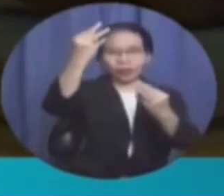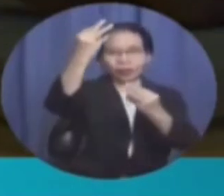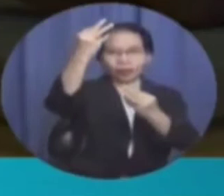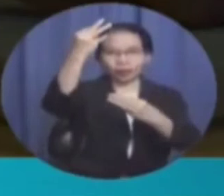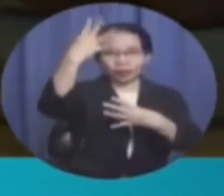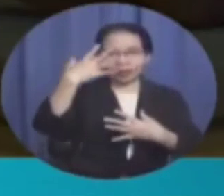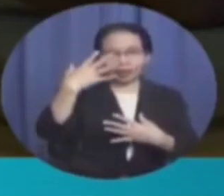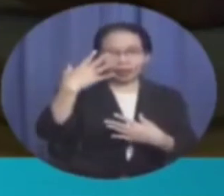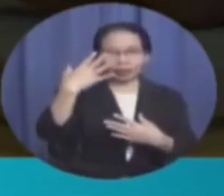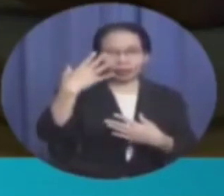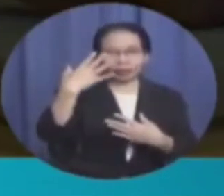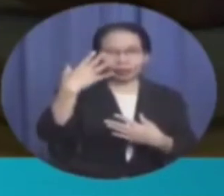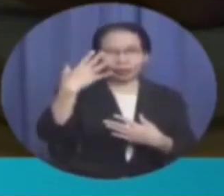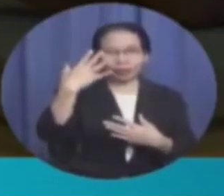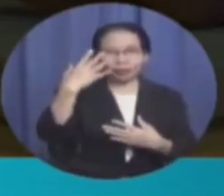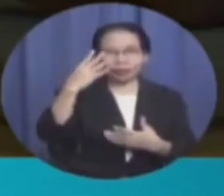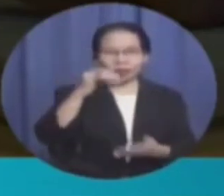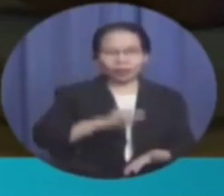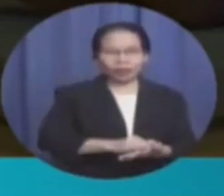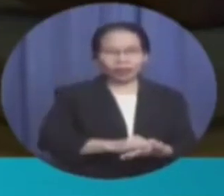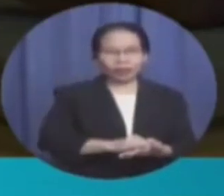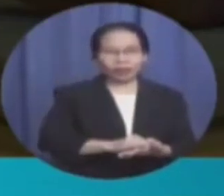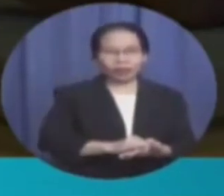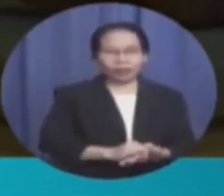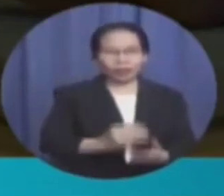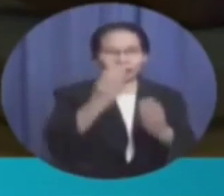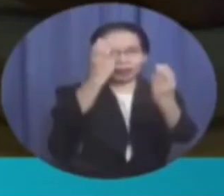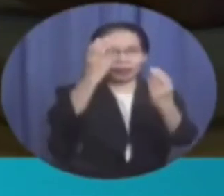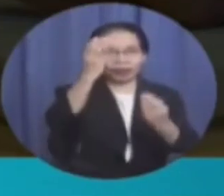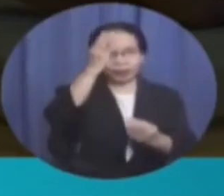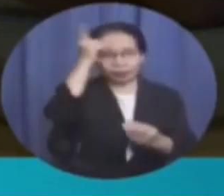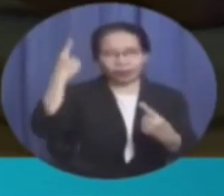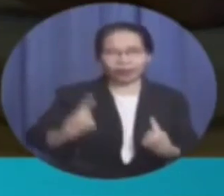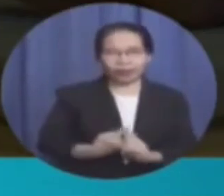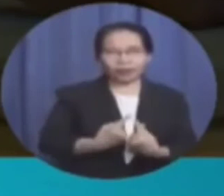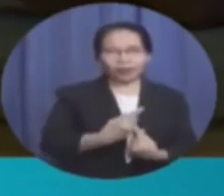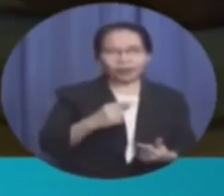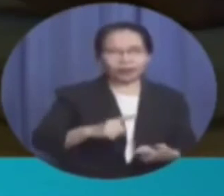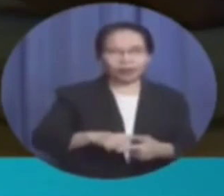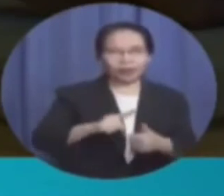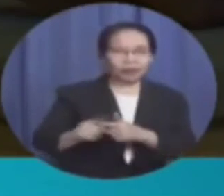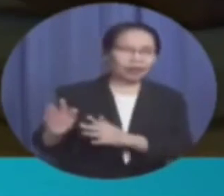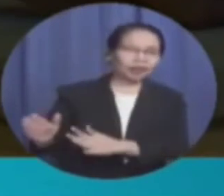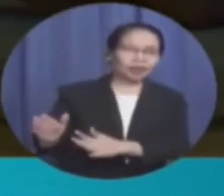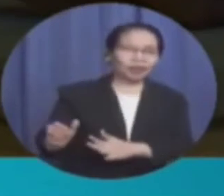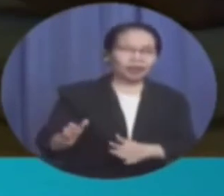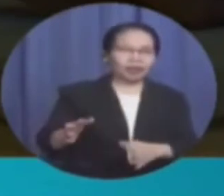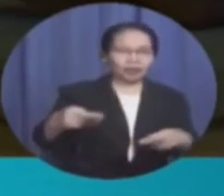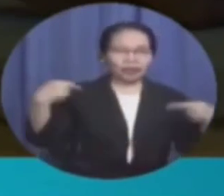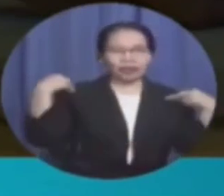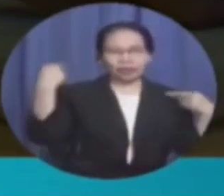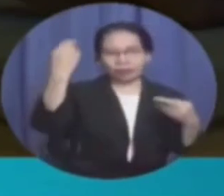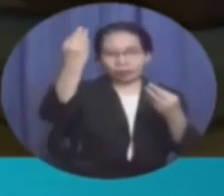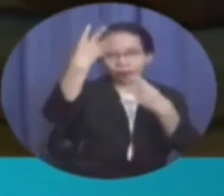magtatamo ng kaawaan. Ayon, yung nagpapahayag ng kasalanan, tapos iiwan mo, magtatamo ka